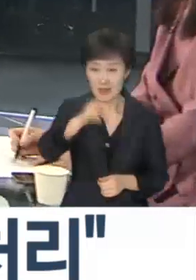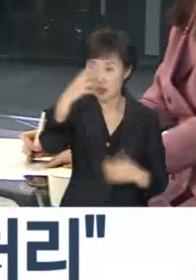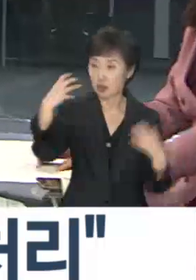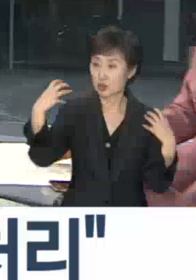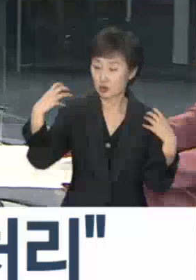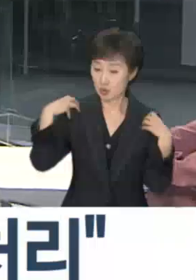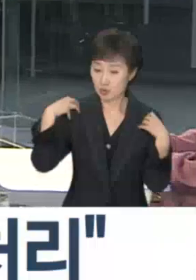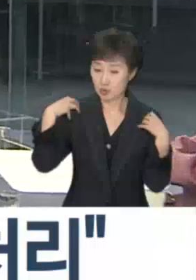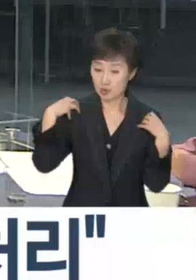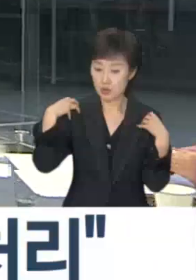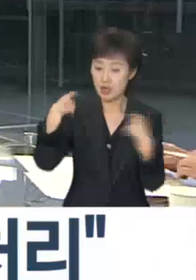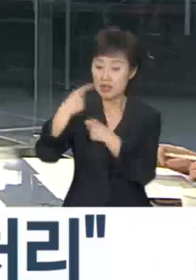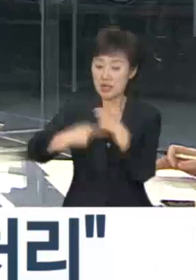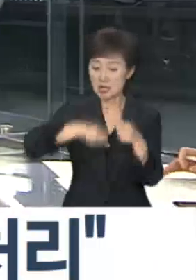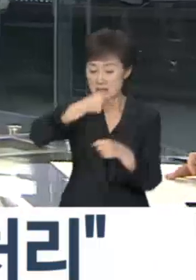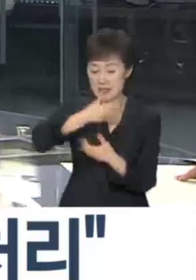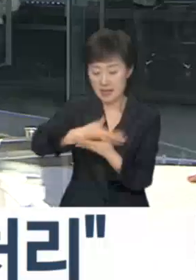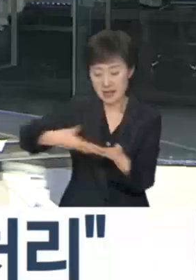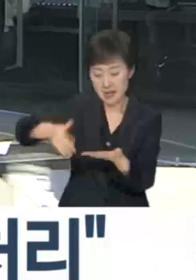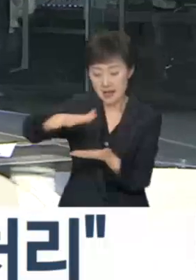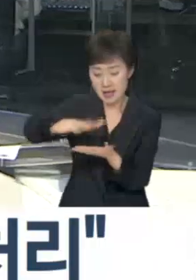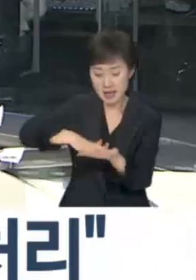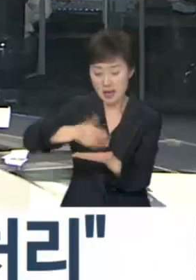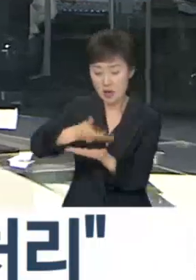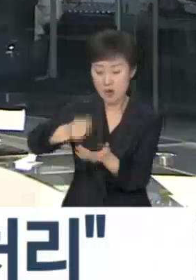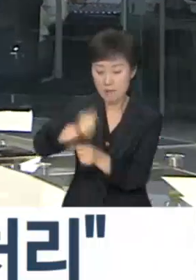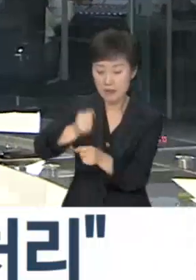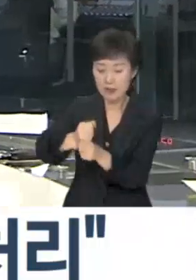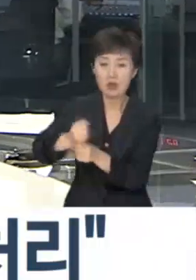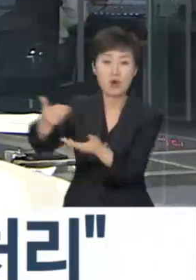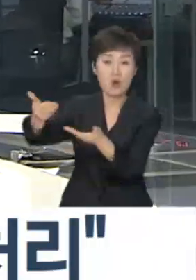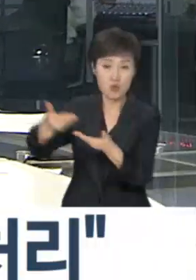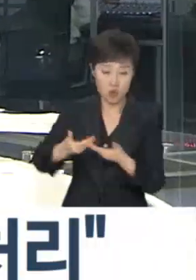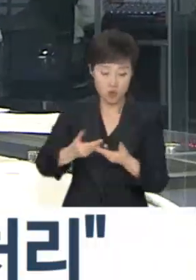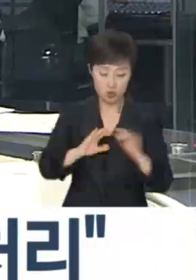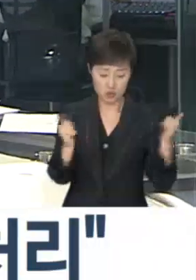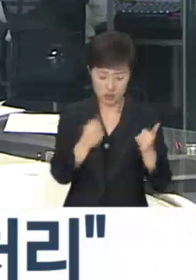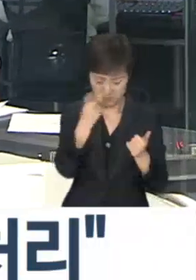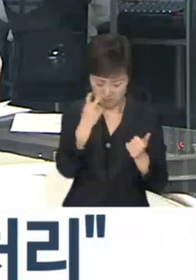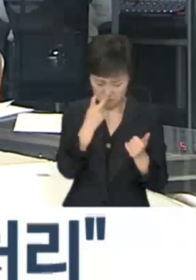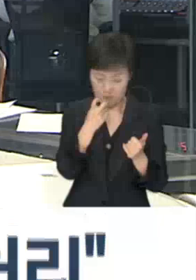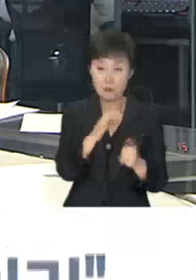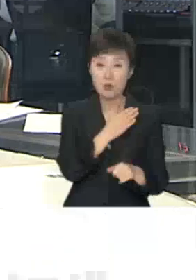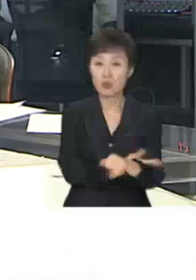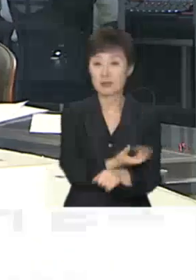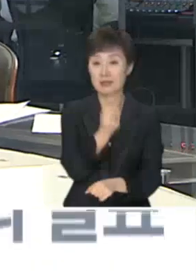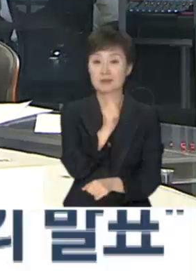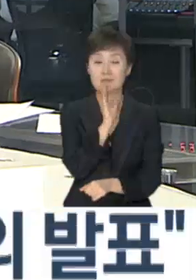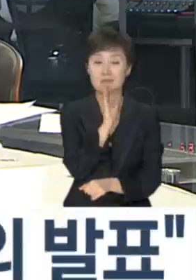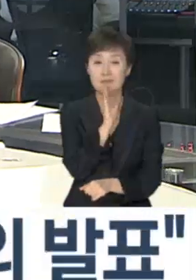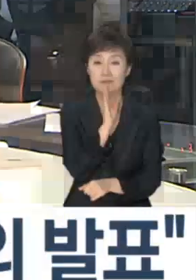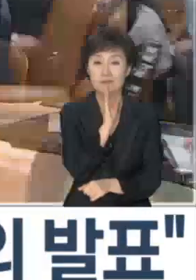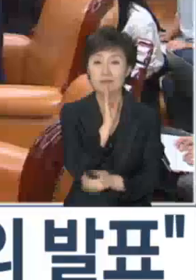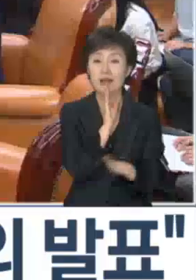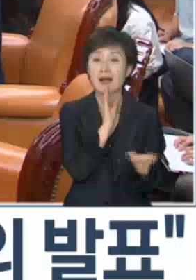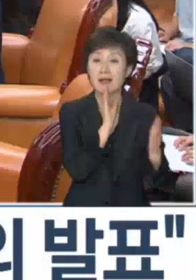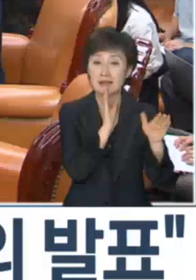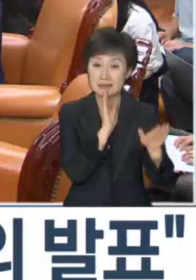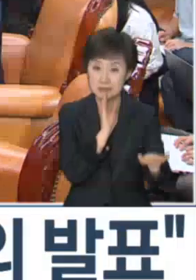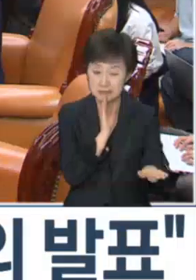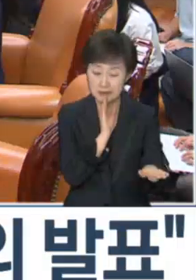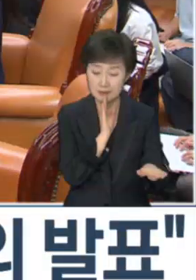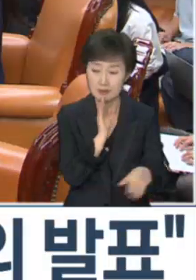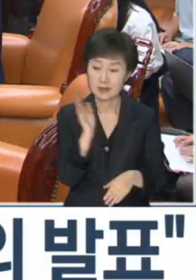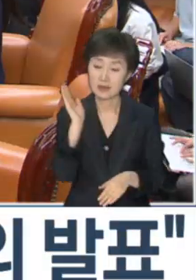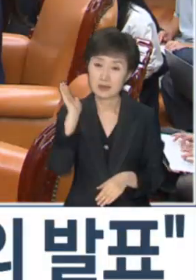예산을 운영하고 편성하고 집행하는 물론 편성하고 결정하는 것은 의회에 갖고 있지만 예. 그럼에도 불구하고